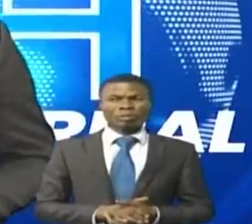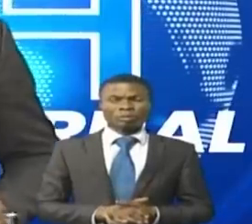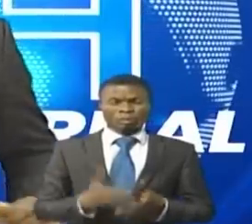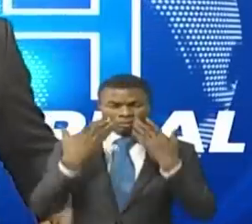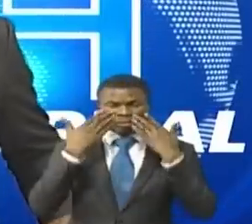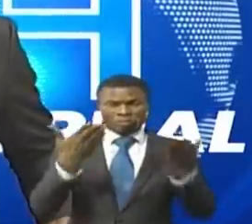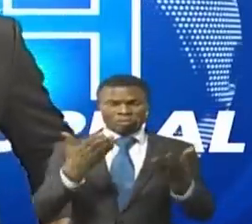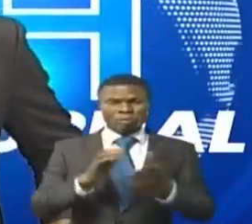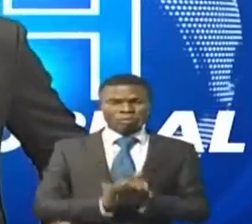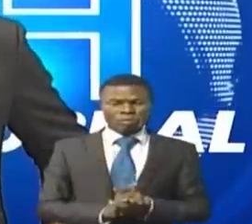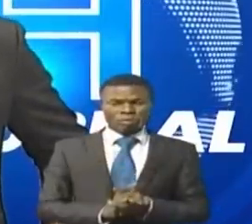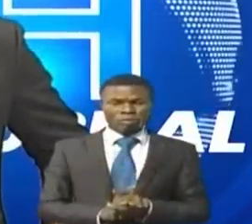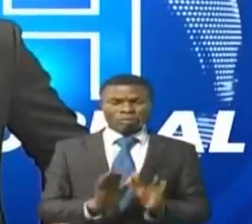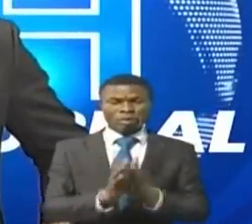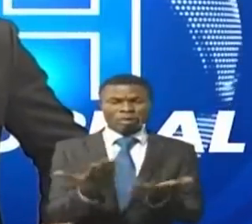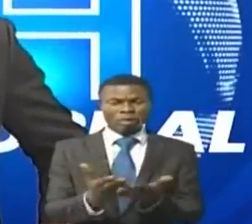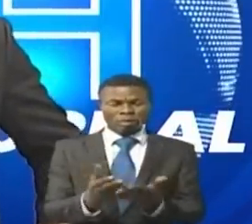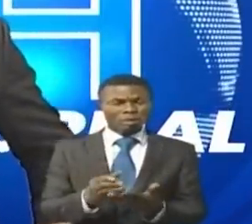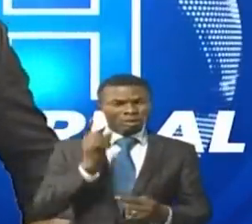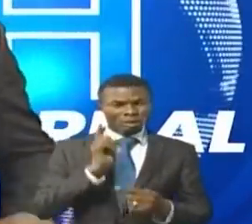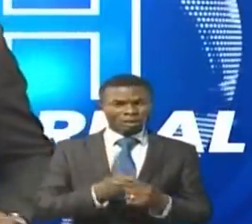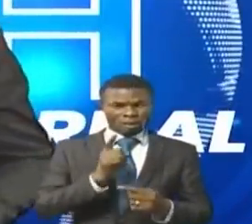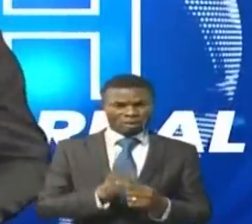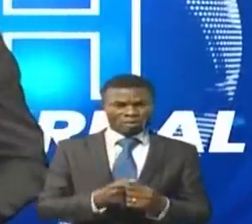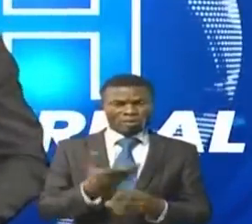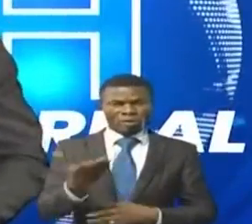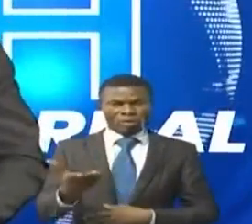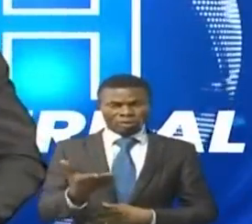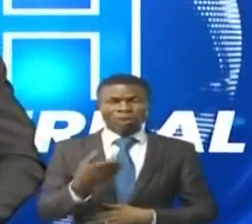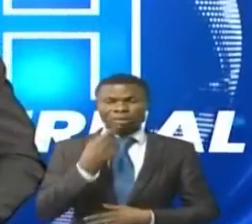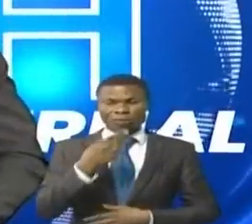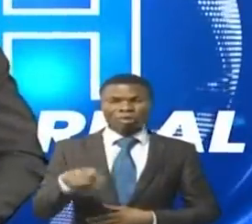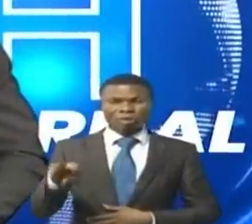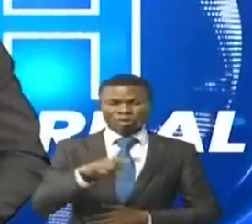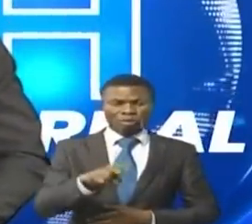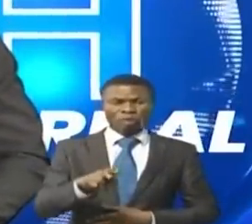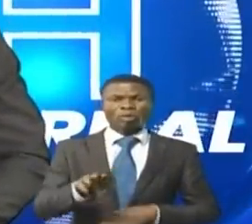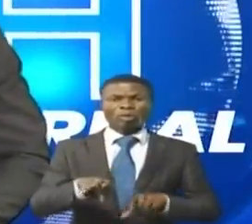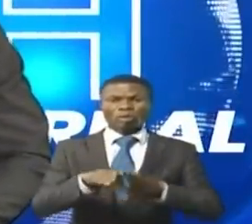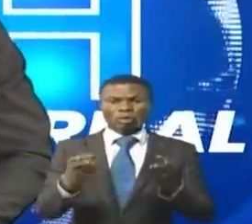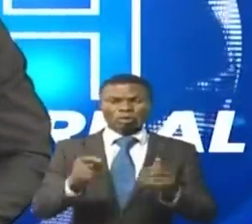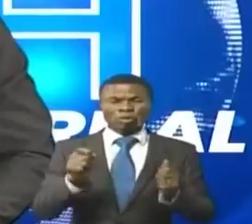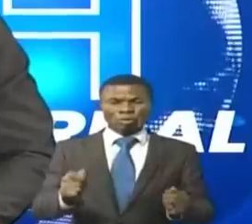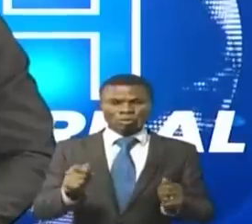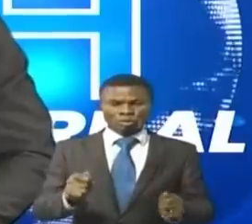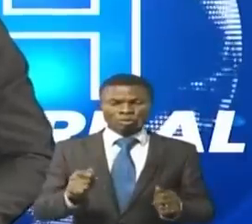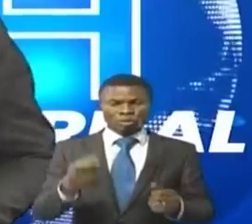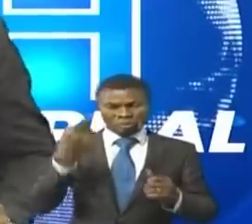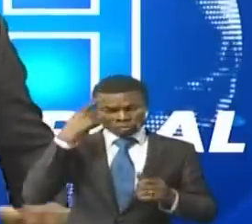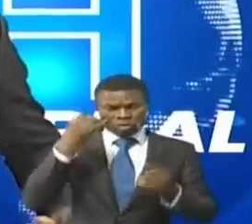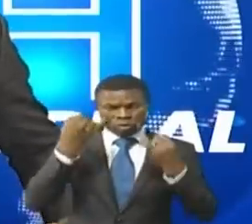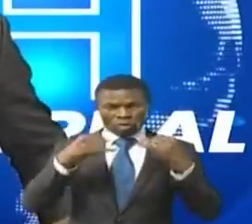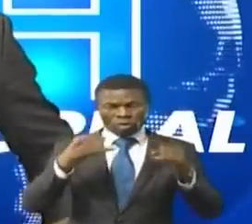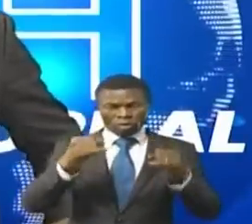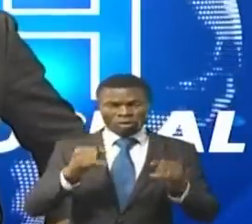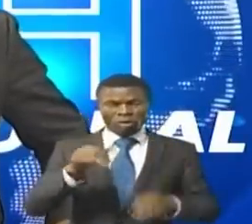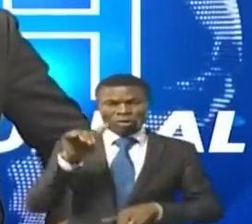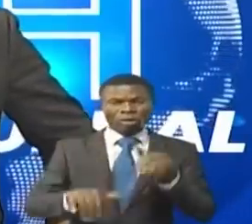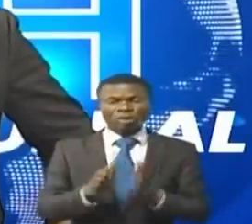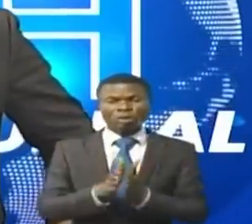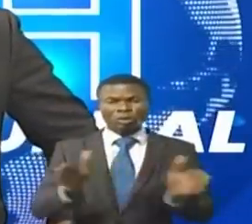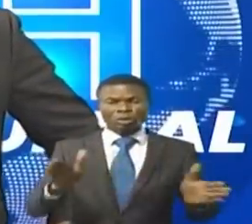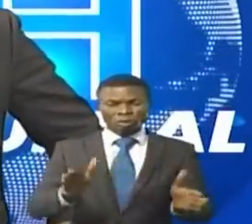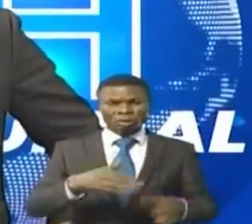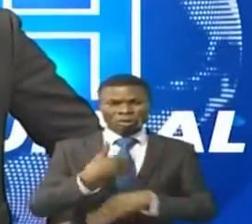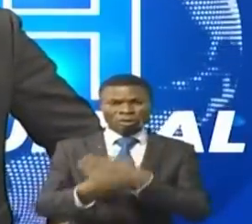Voilà, rareté des passeports congolais sur le marché, nous l'avons dit à l'ouverture de cette édition d'information. Le secrétaire général